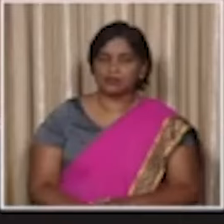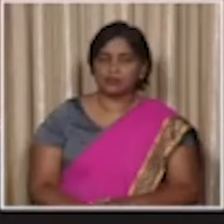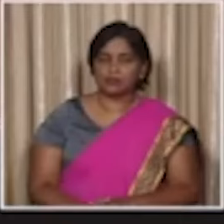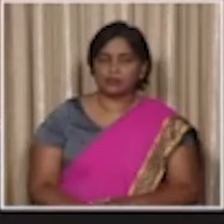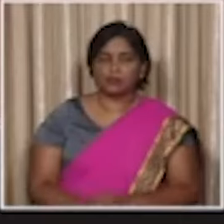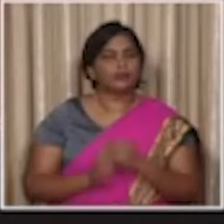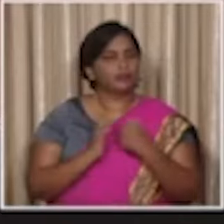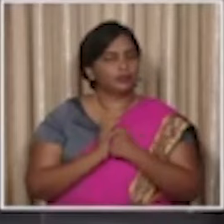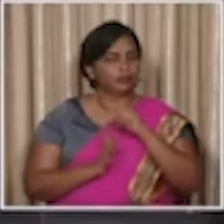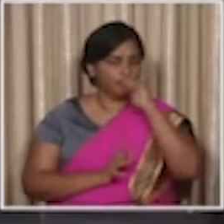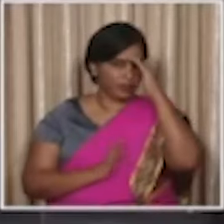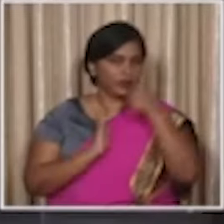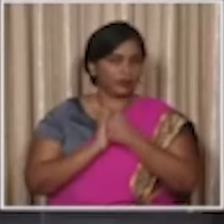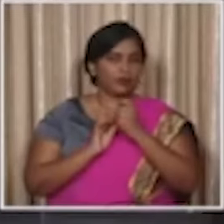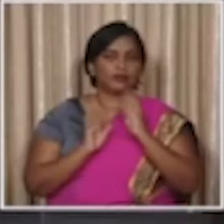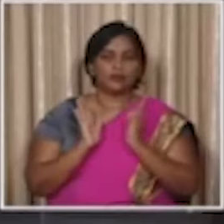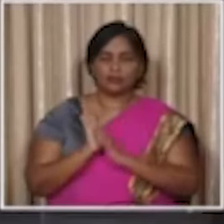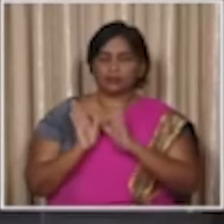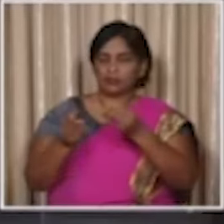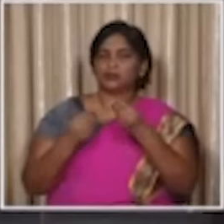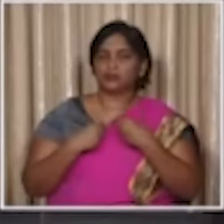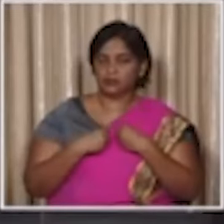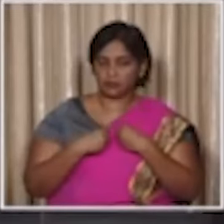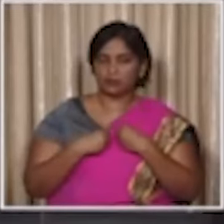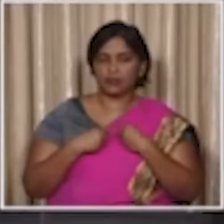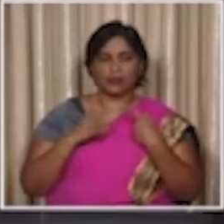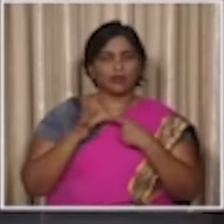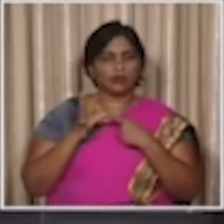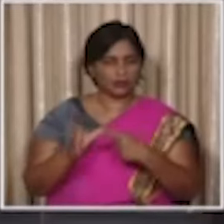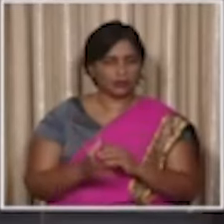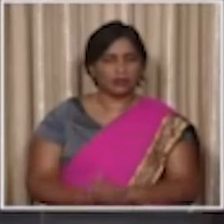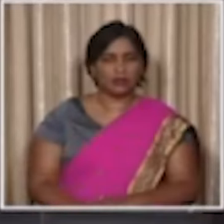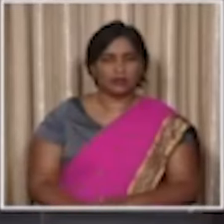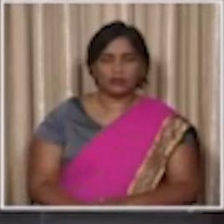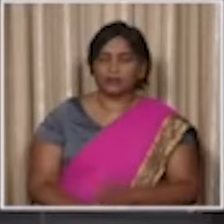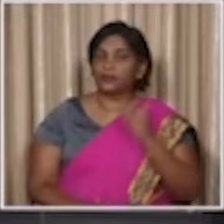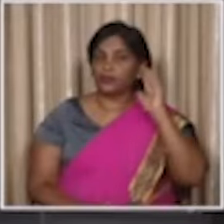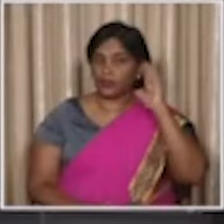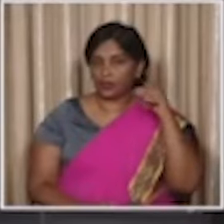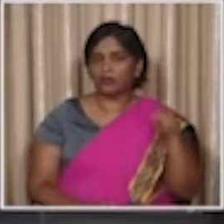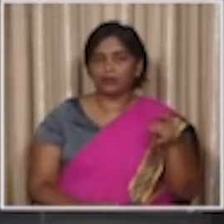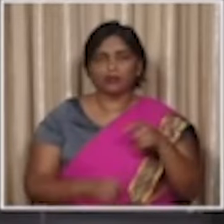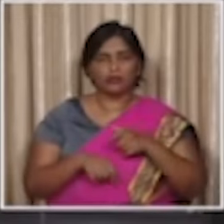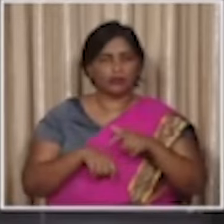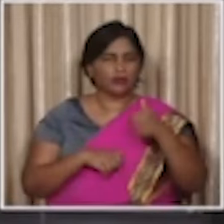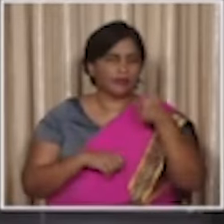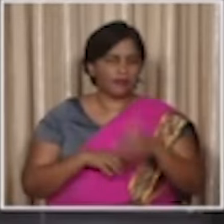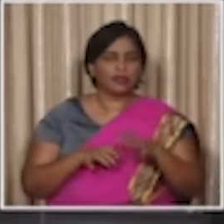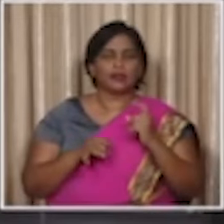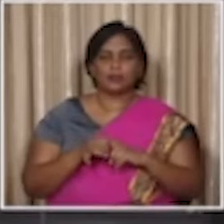ගරු කතානායකතුමනි ගරු අගමැතිතුමා වෙනුවෙන් පිළිතුරු ලබා දෙනවා විශේෂයෙන්ම ඉතාම කාලෝචිත